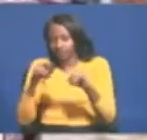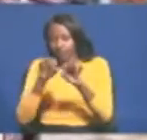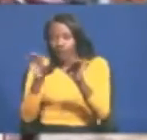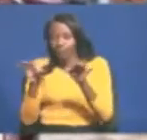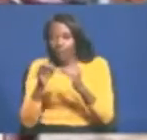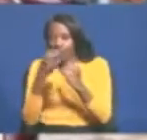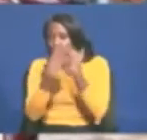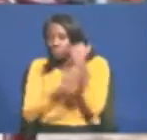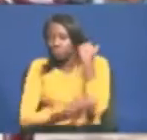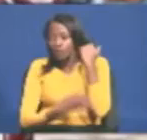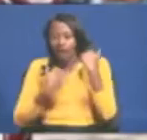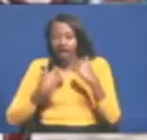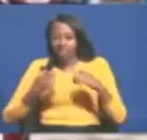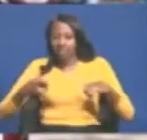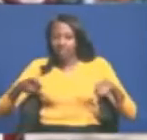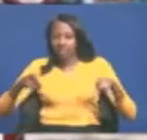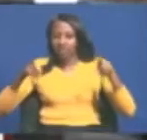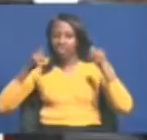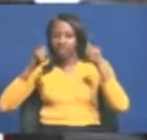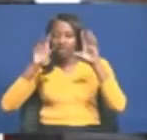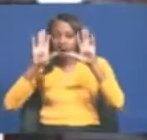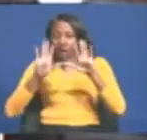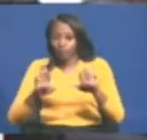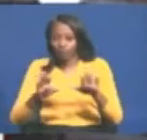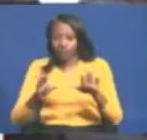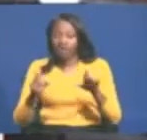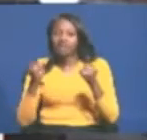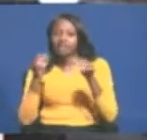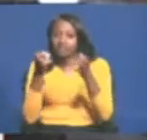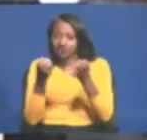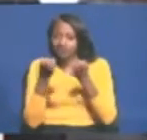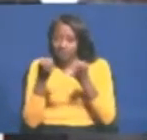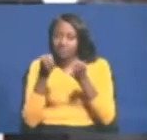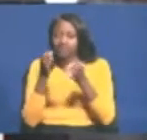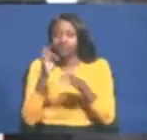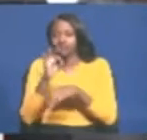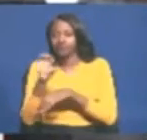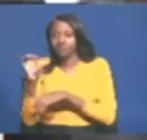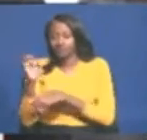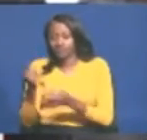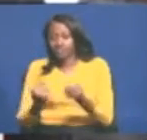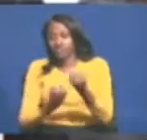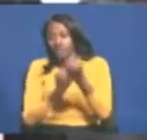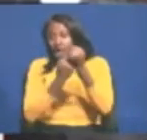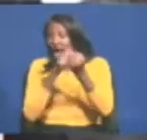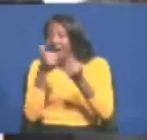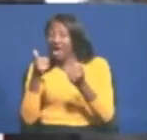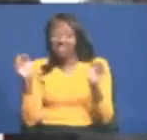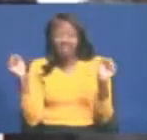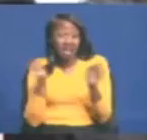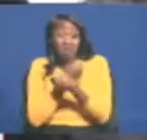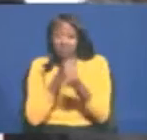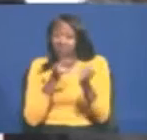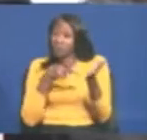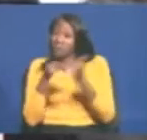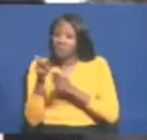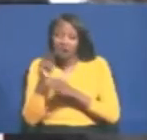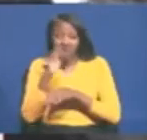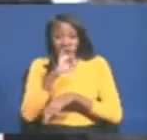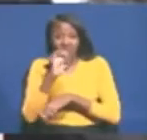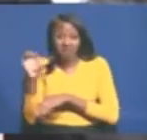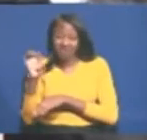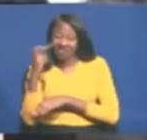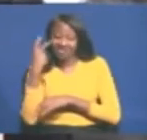ikiongezeka na hivyo basi ipo haja ya kuongeza fedha hizo. Kuna wazazi wengi hawawezi kulipa karo ya shule. Na kwa hivyo hata ukiona mafasi